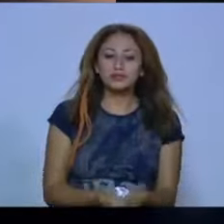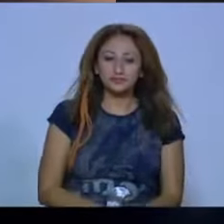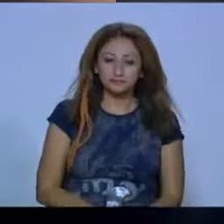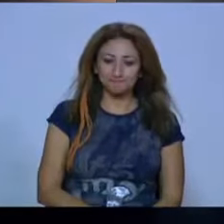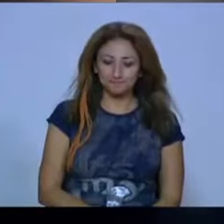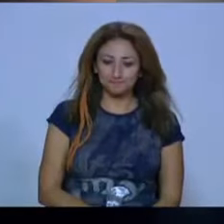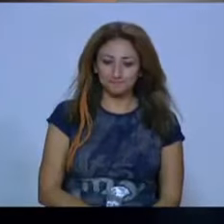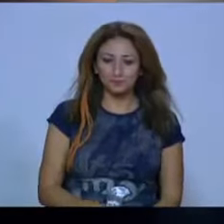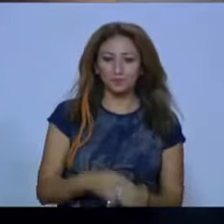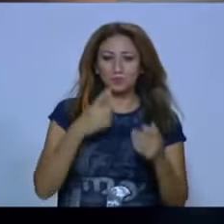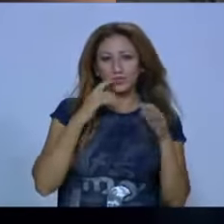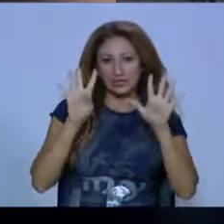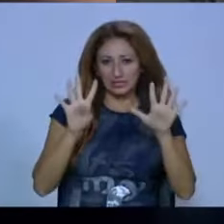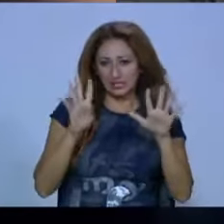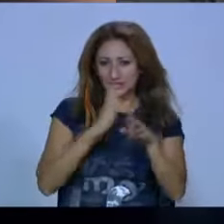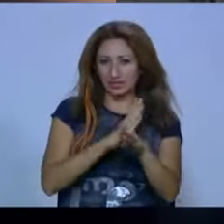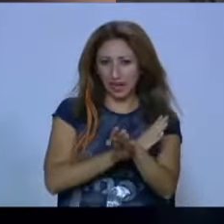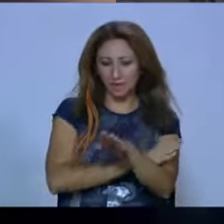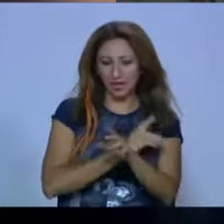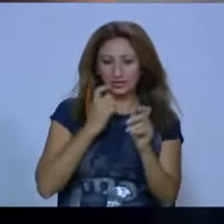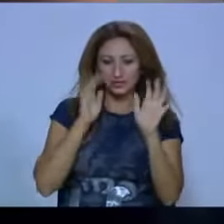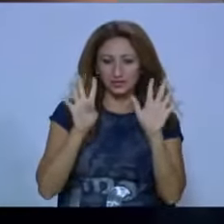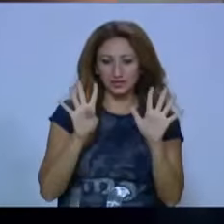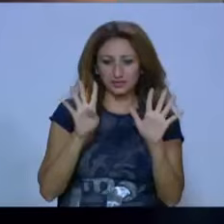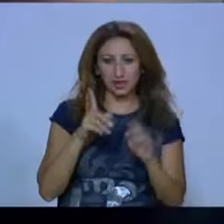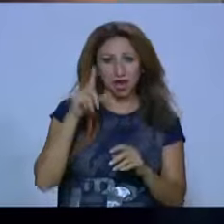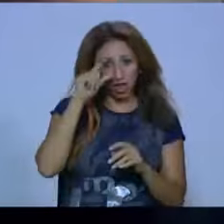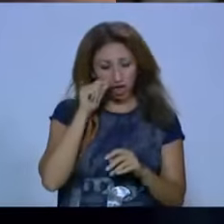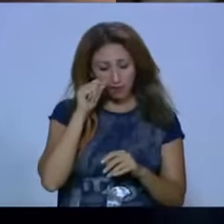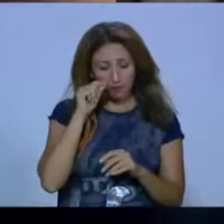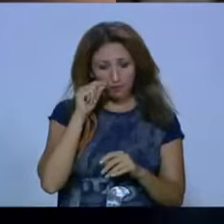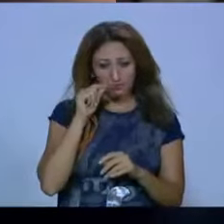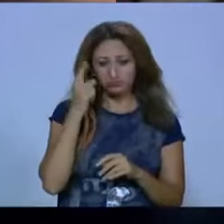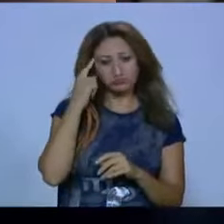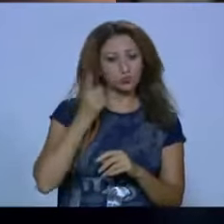بقالها كده 9 سنين. 9 سنين. تعرفي تنامي؟